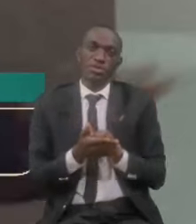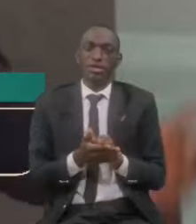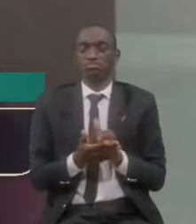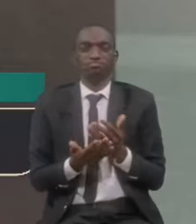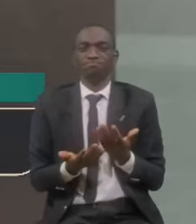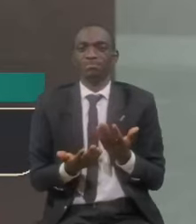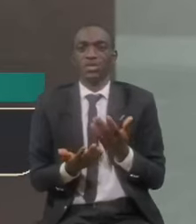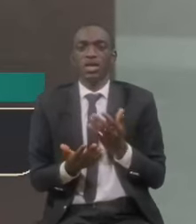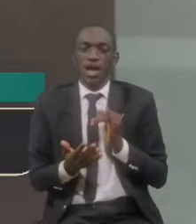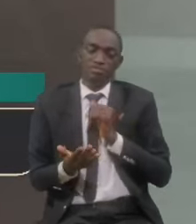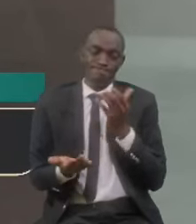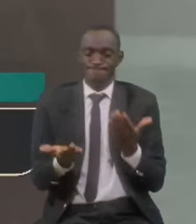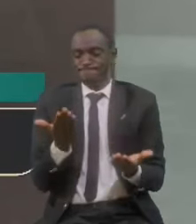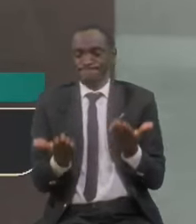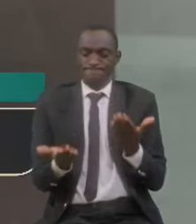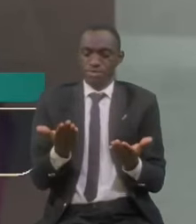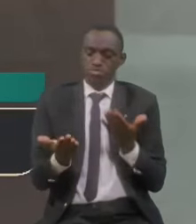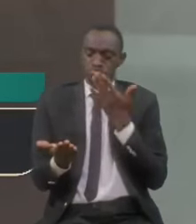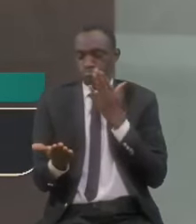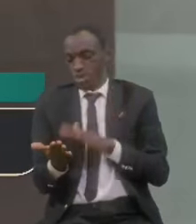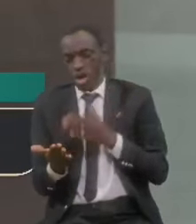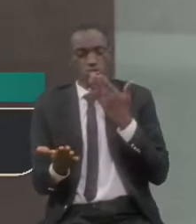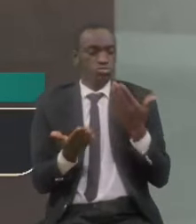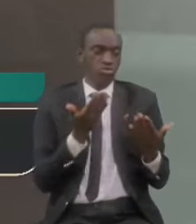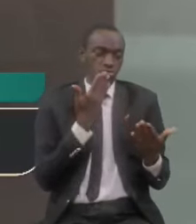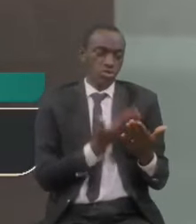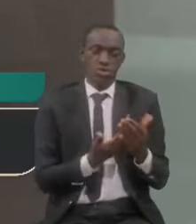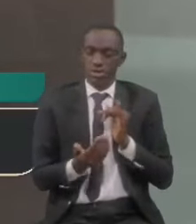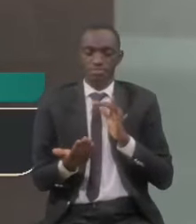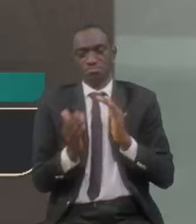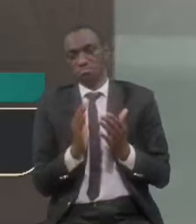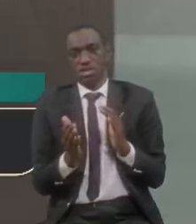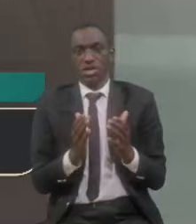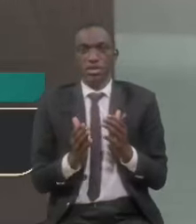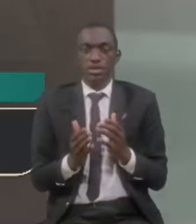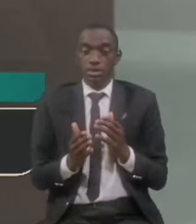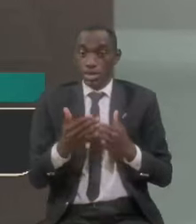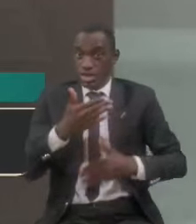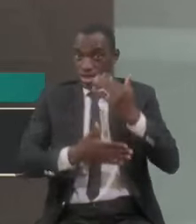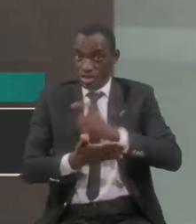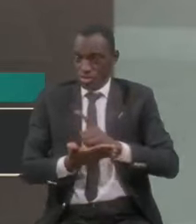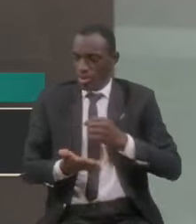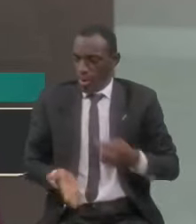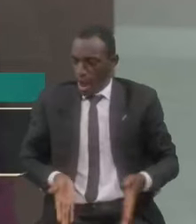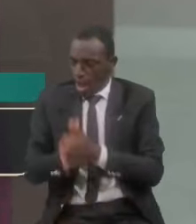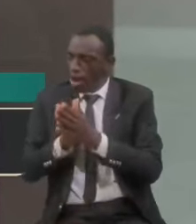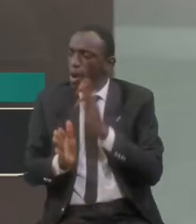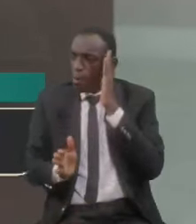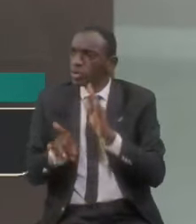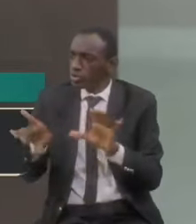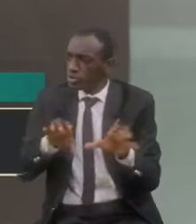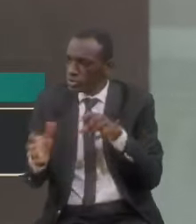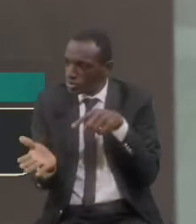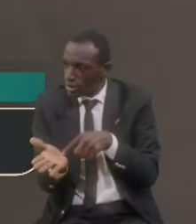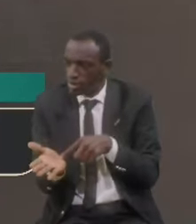contre. Tu viens la semaine suivante. Est-ce que tu vas le faire? Je suis toujours en train de réfléchir.